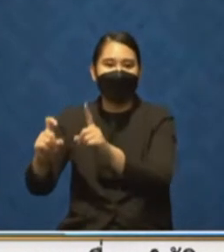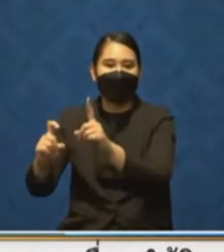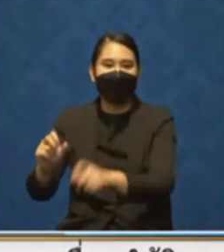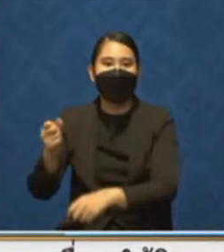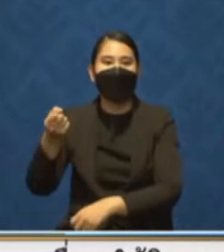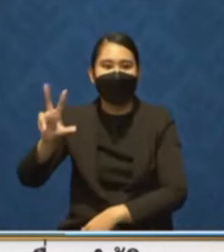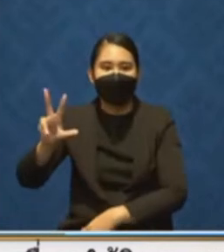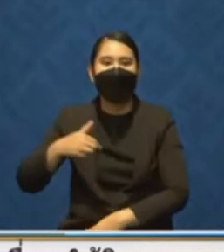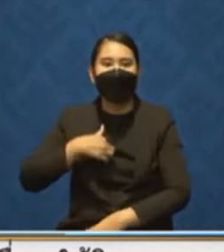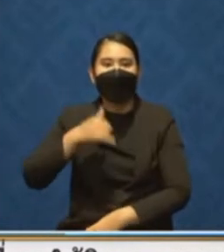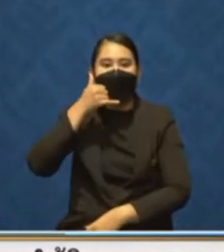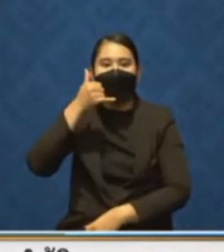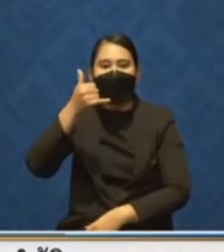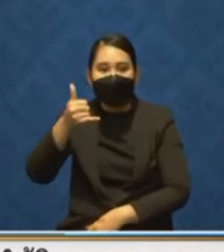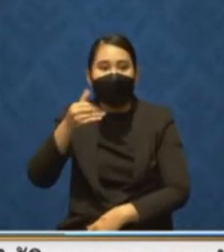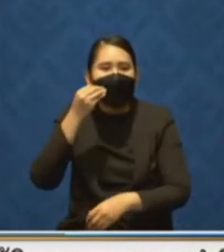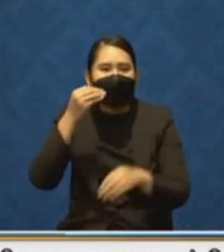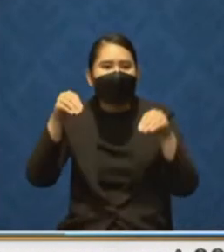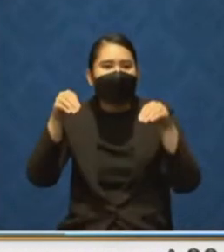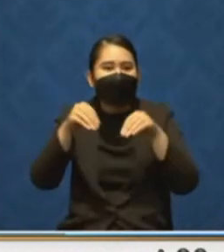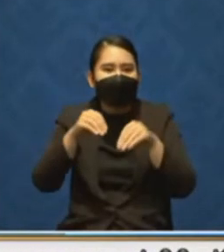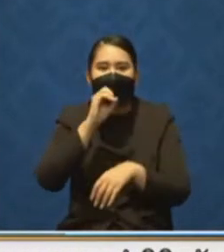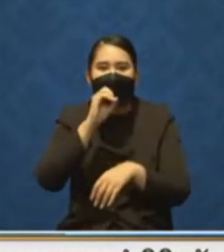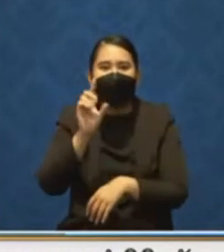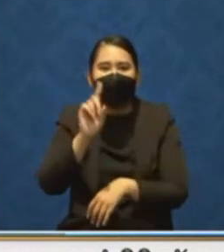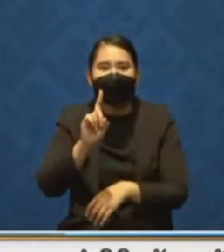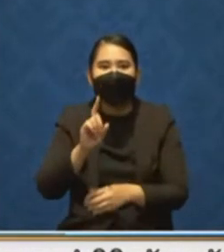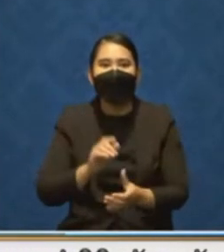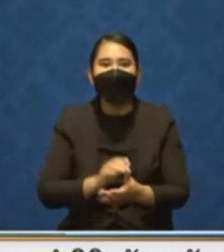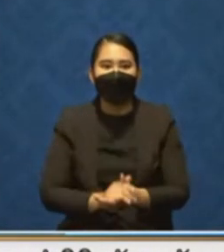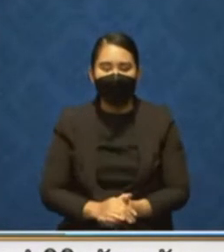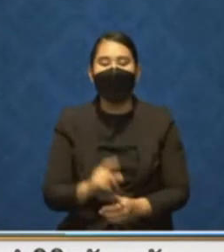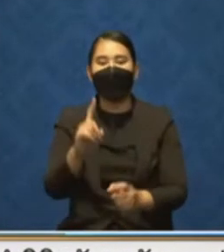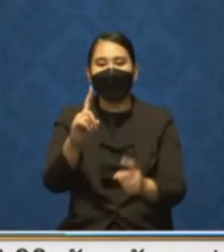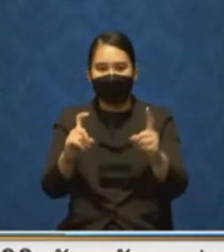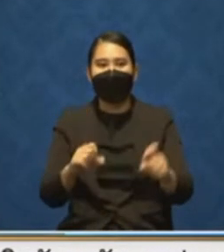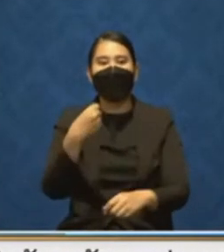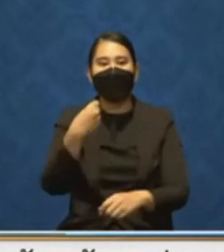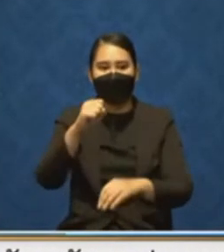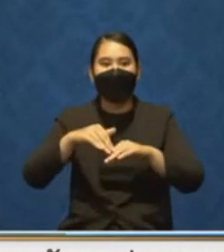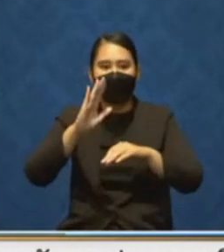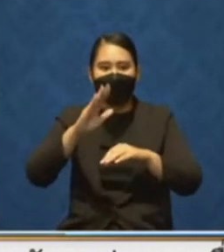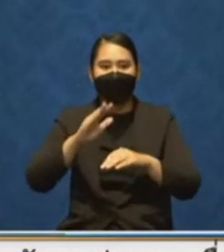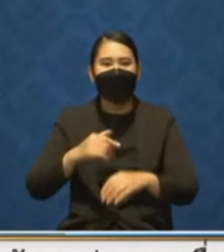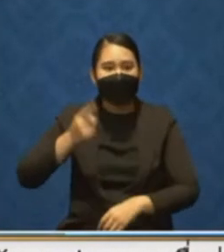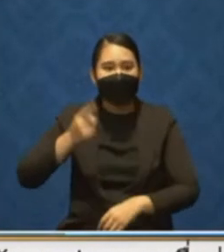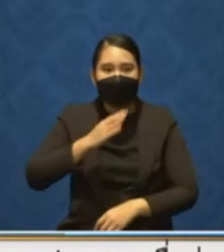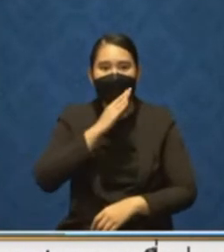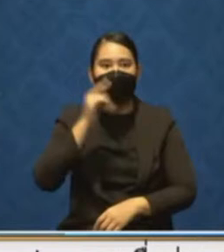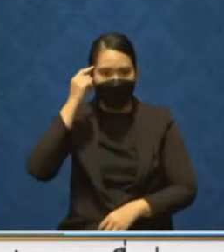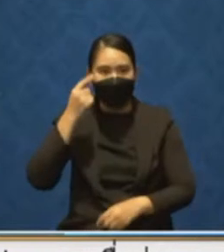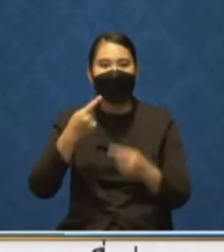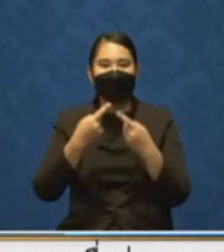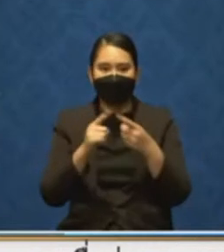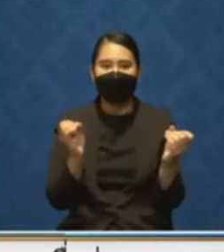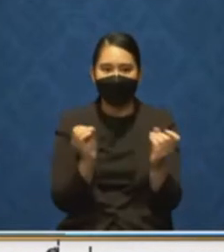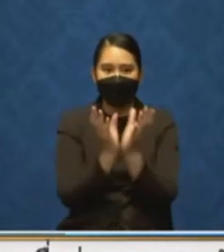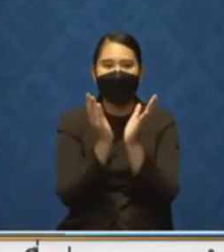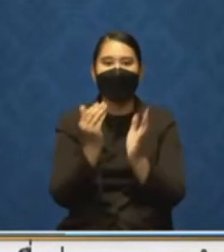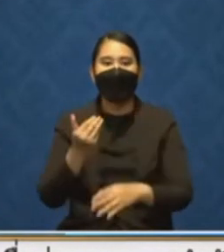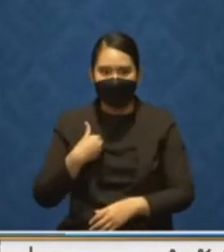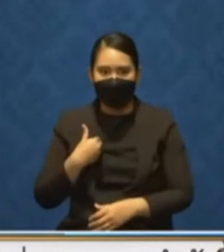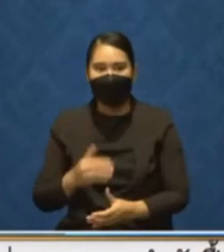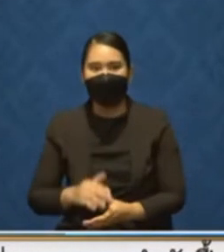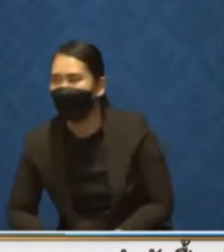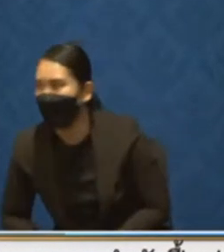ที่อยู่ในพื้นที่ตรงนั้นว่าจริงแล้วคืออะไรเขาบอกเสียงเสียหายหลายสิบคนจะจริงไม่จริงไม่รู้แต่มีผู้เสียหายจริงแน่นอนเพราะฉันองค์ประกอบ